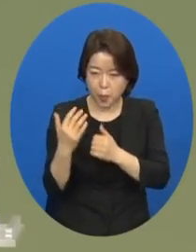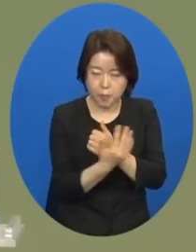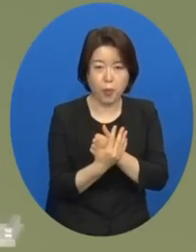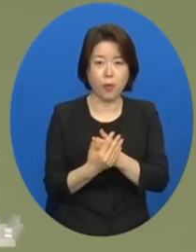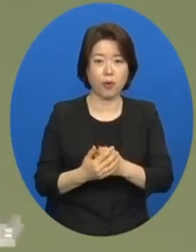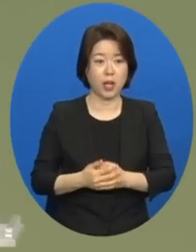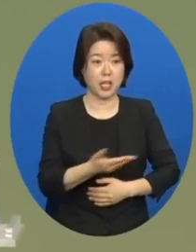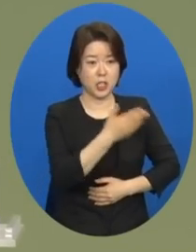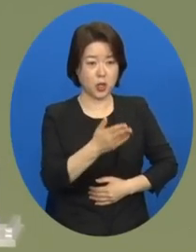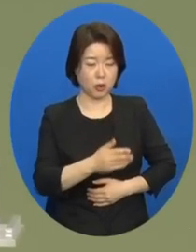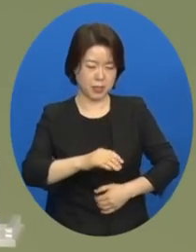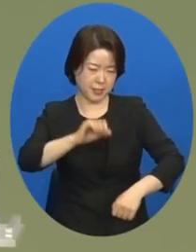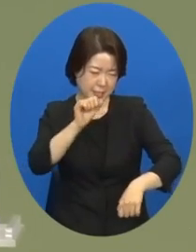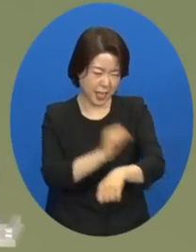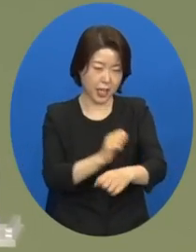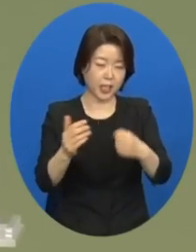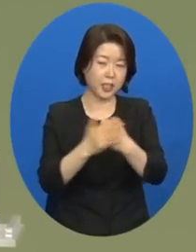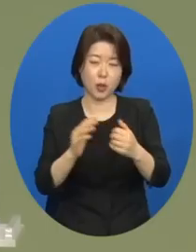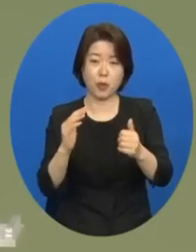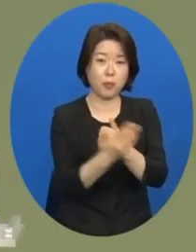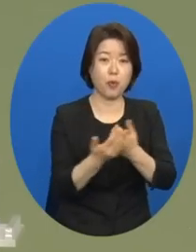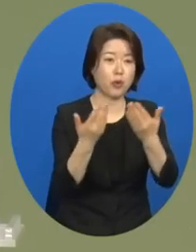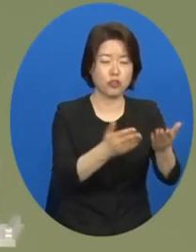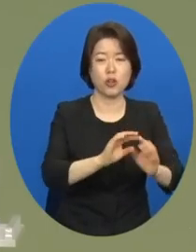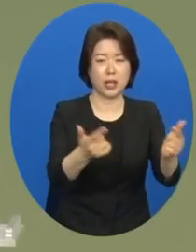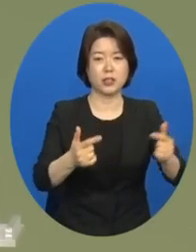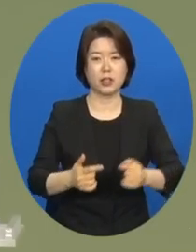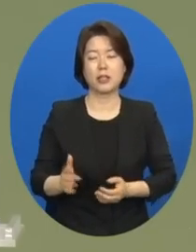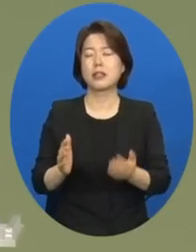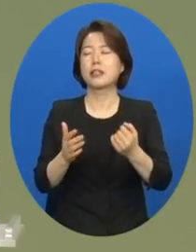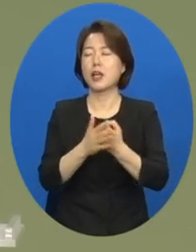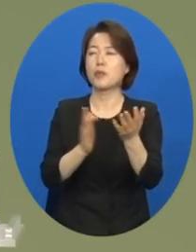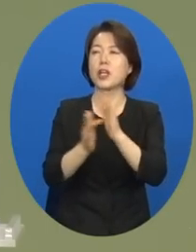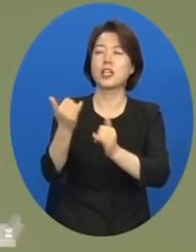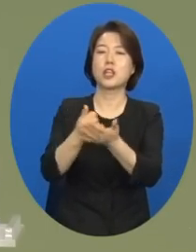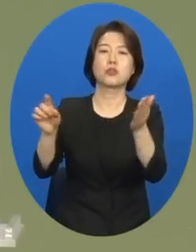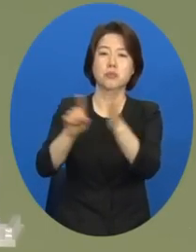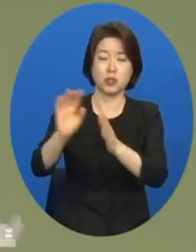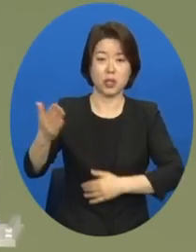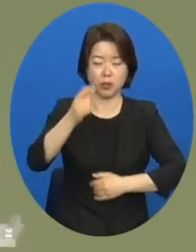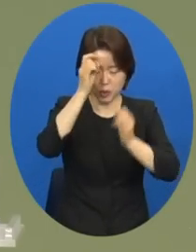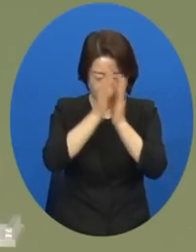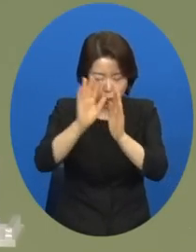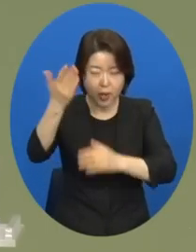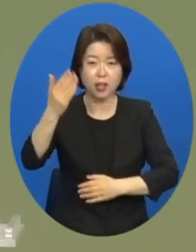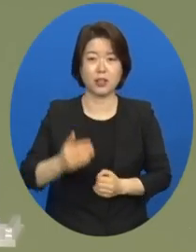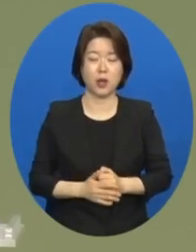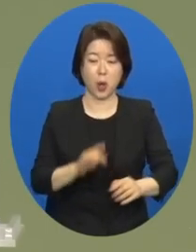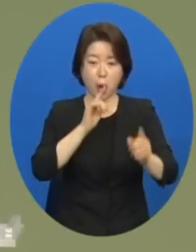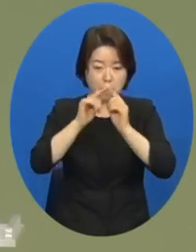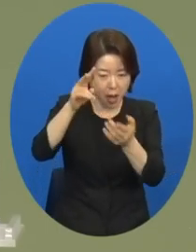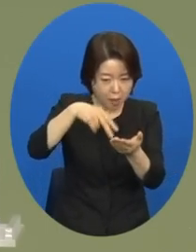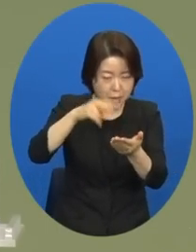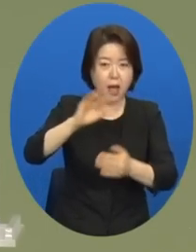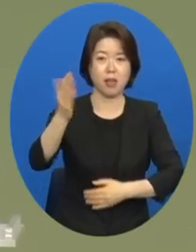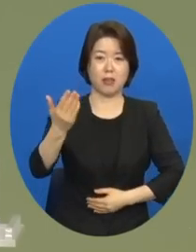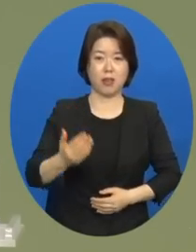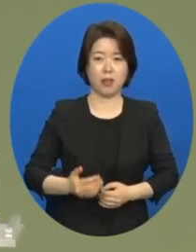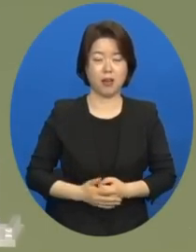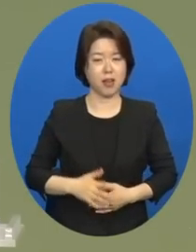주시는게 아니에요 그래서 예수를 믿어야 되는 거예요 기도하셔야 되는 거예요 말씀을 봐야 되는 것